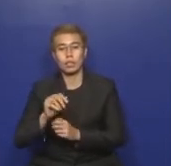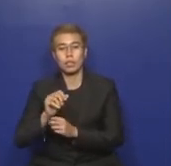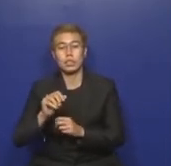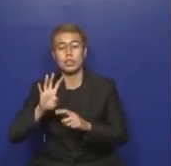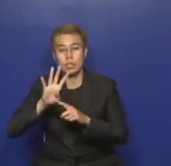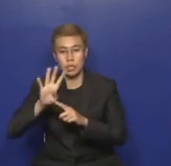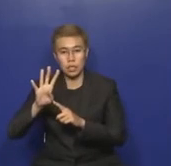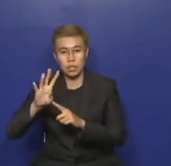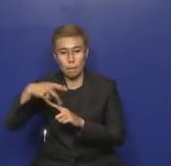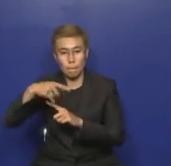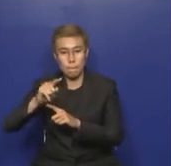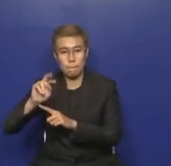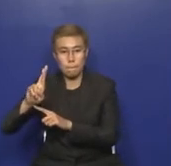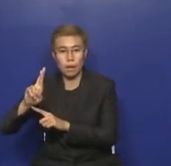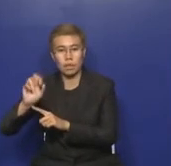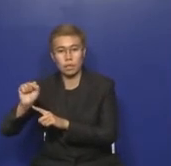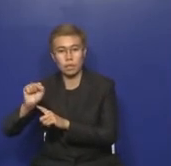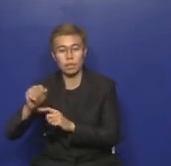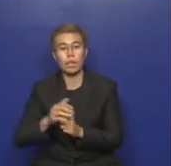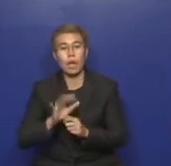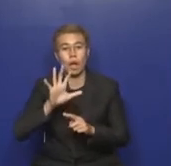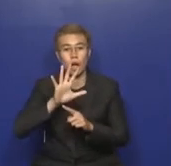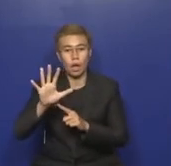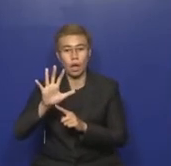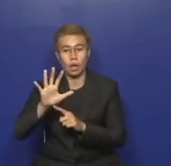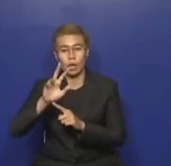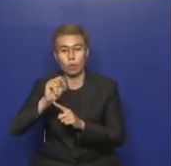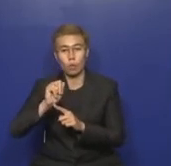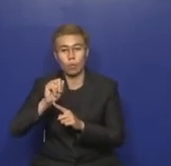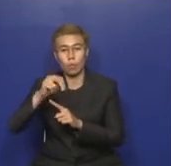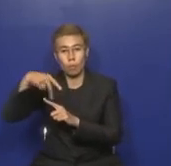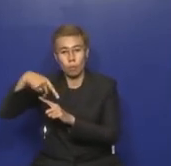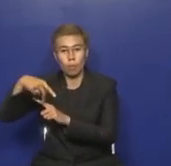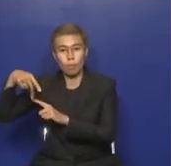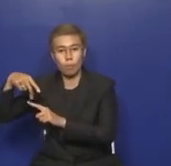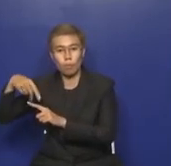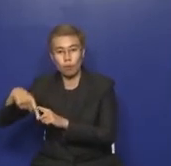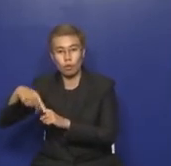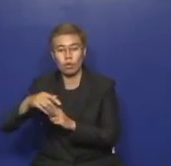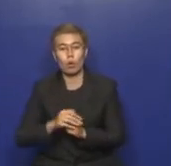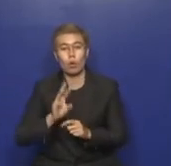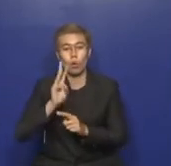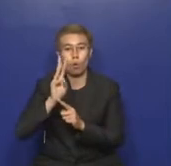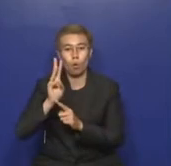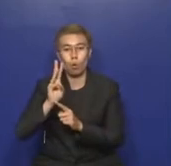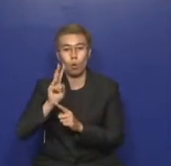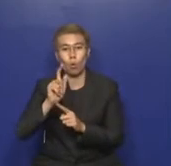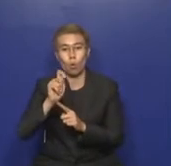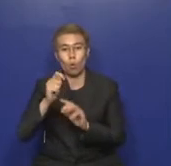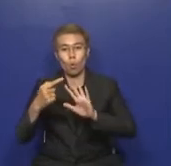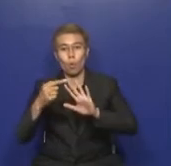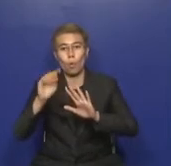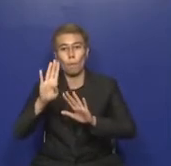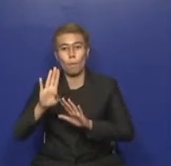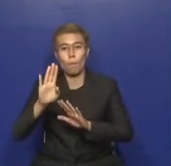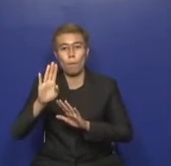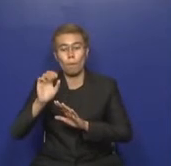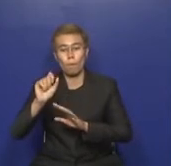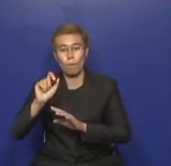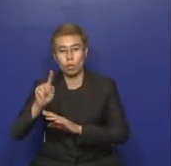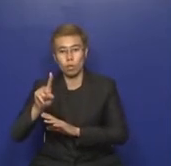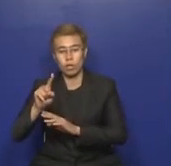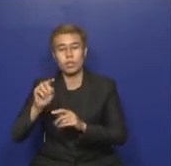4นายประเสริฐบุญเรือง5นายนพพลเหลืองทองนรา6นายอุบลศักดิ์บัวหลวงงาม